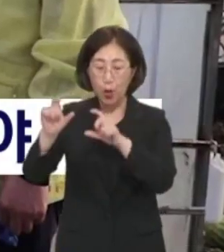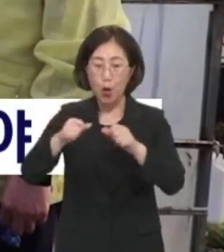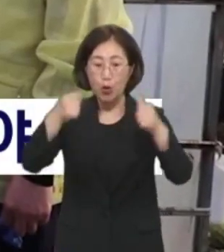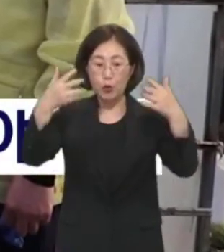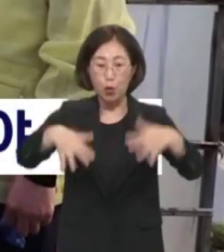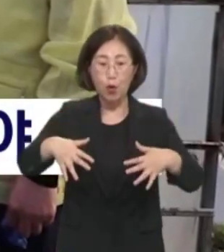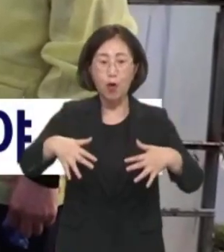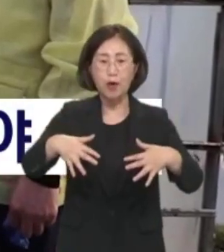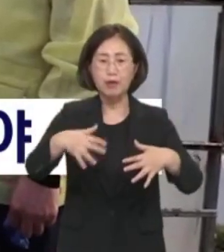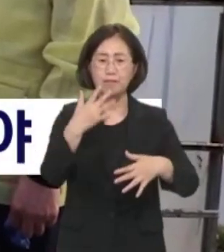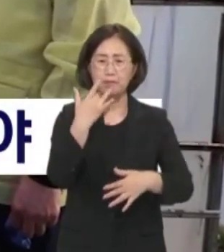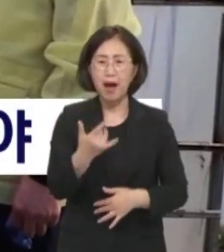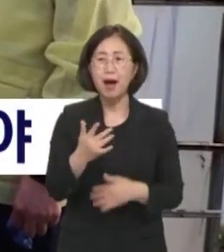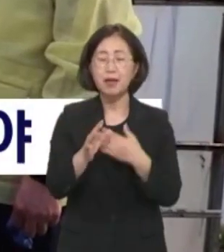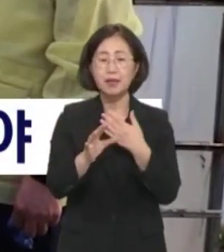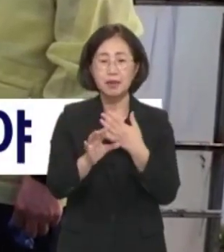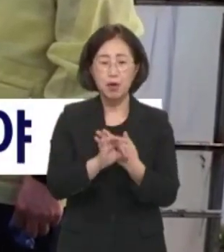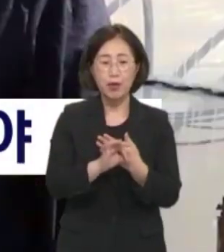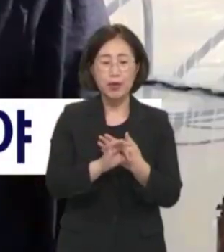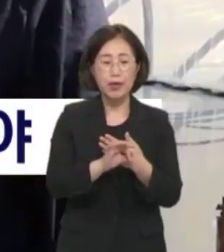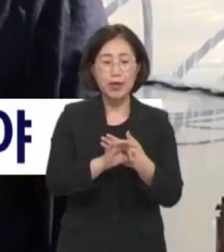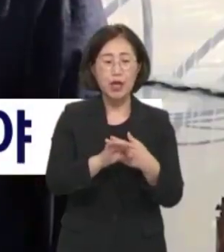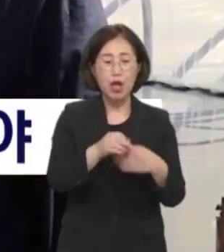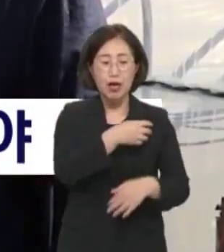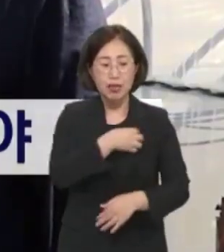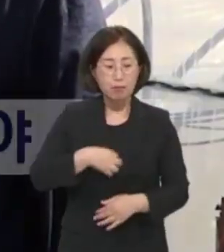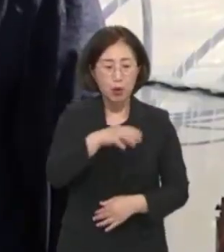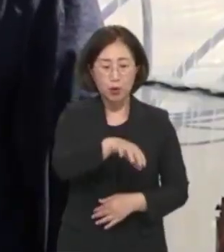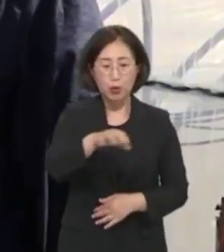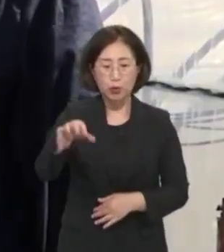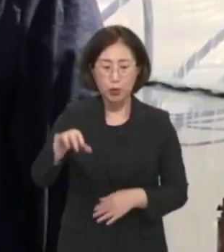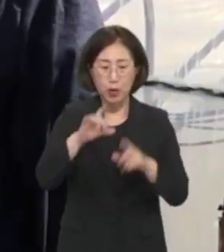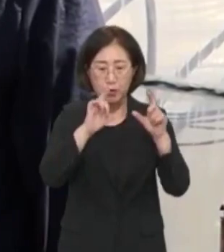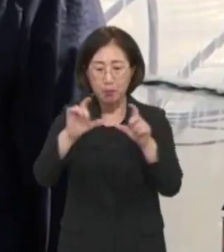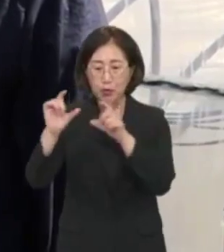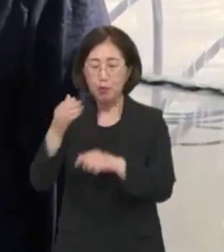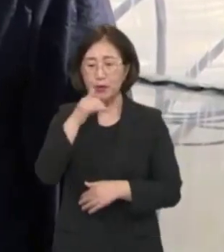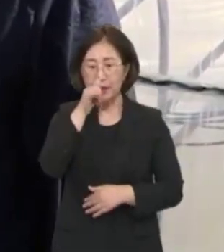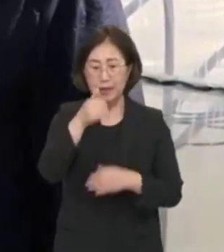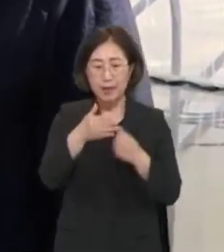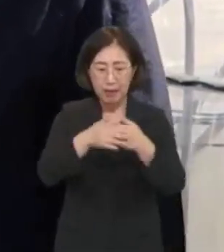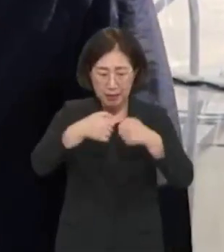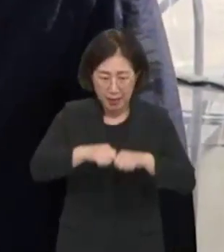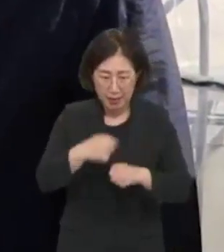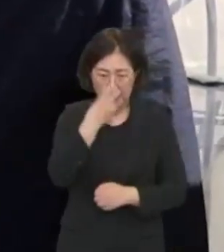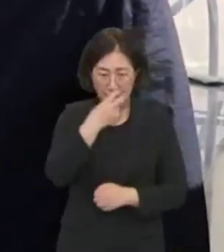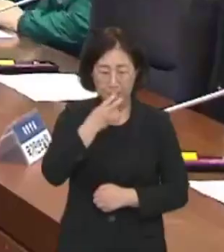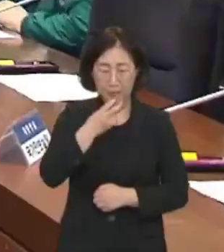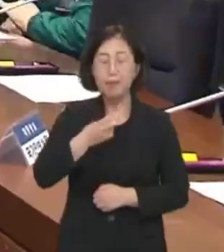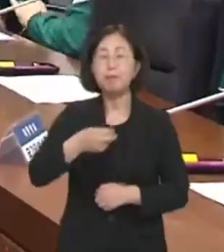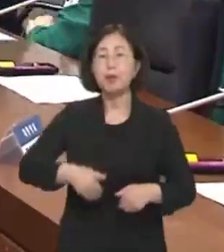충족되지 않는다면 읍면동 단위로 선포할 수 있다며 피해 지역을 세심하게 살펴야 한다고 강조했습니다.